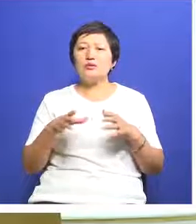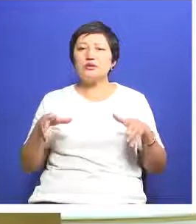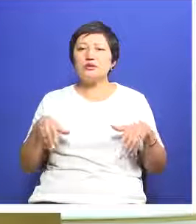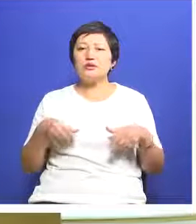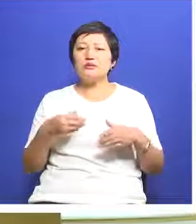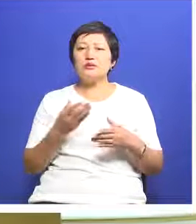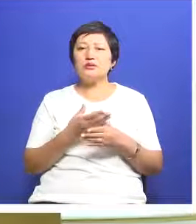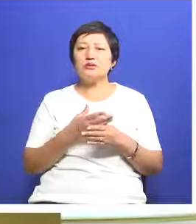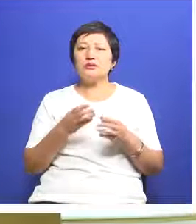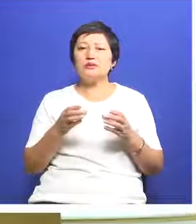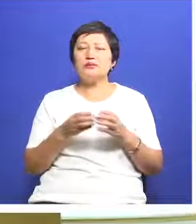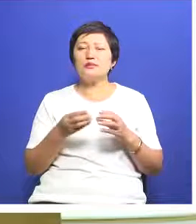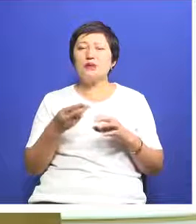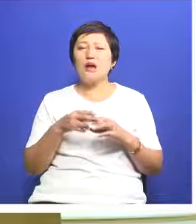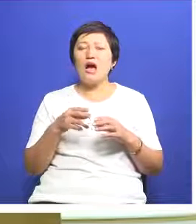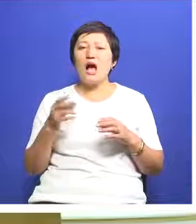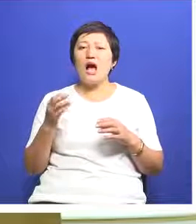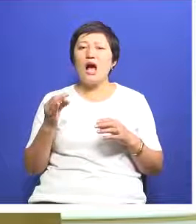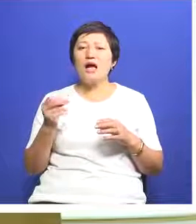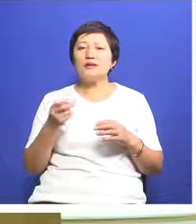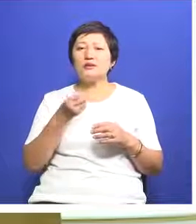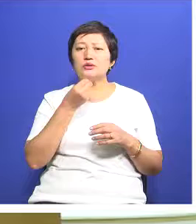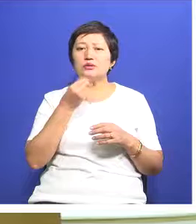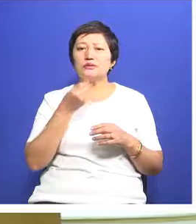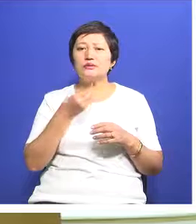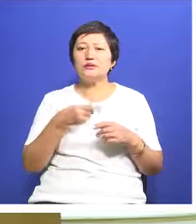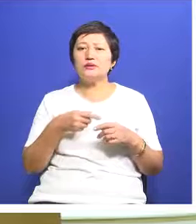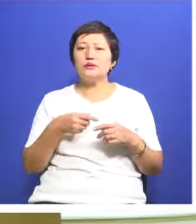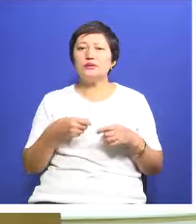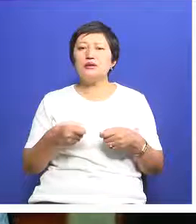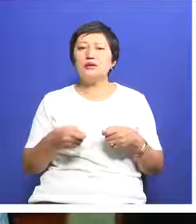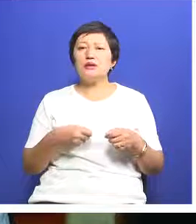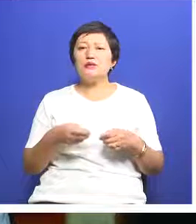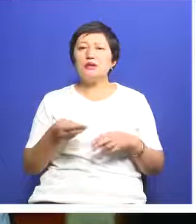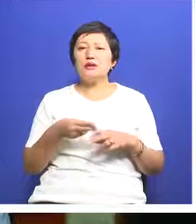демеушілер есебінен азық-түлік себептерін таратып тұрамыз.